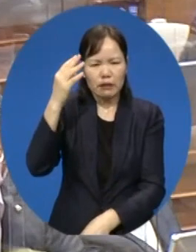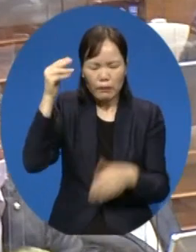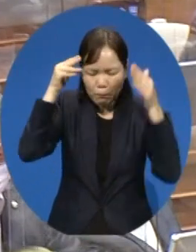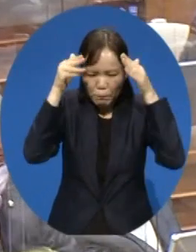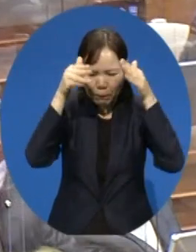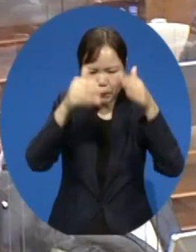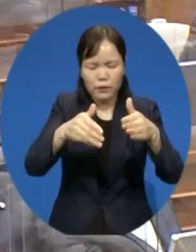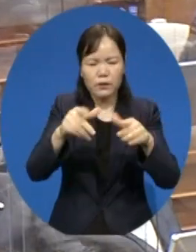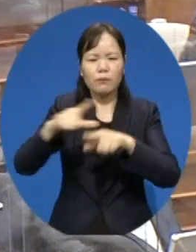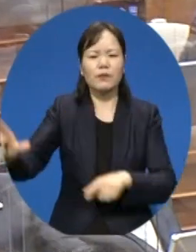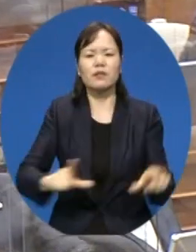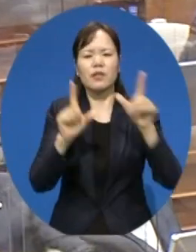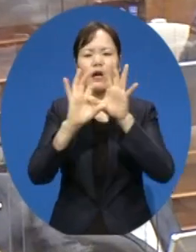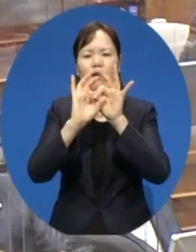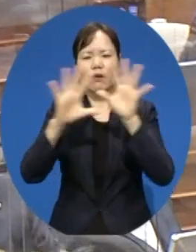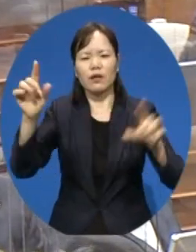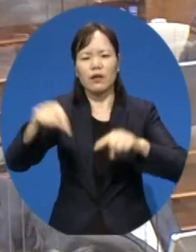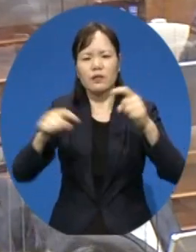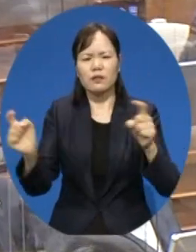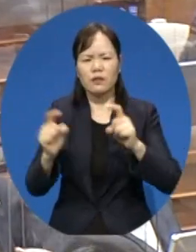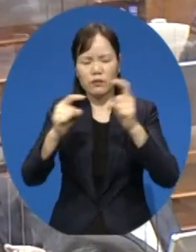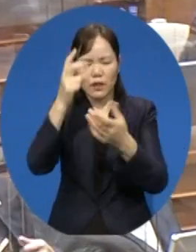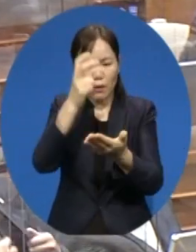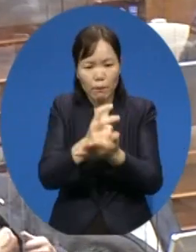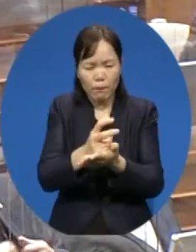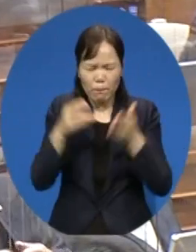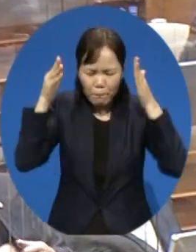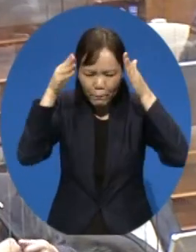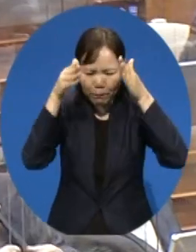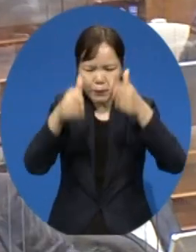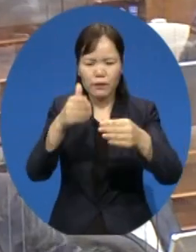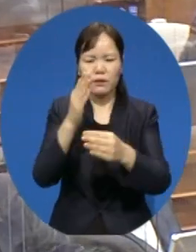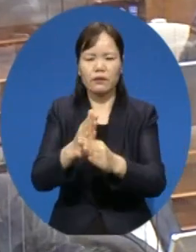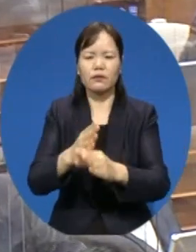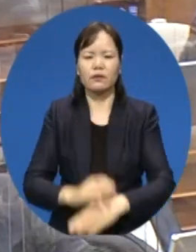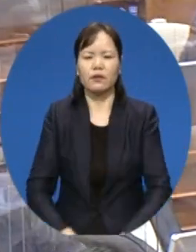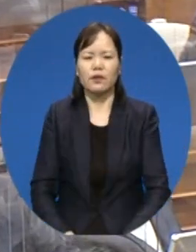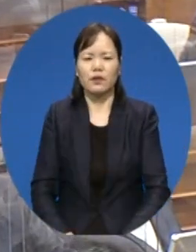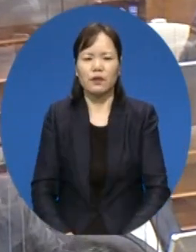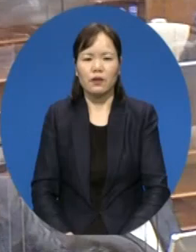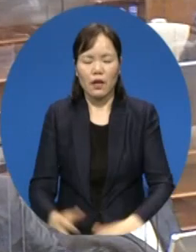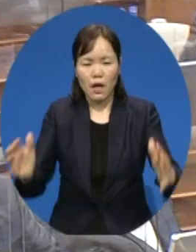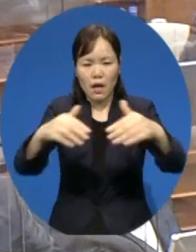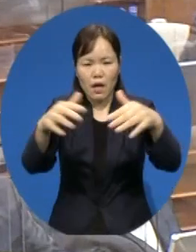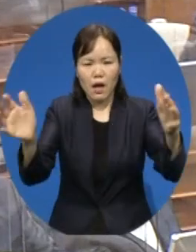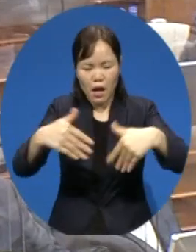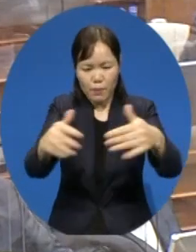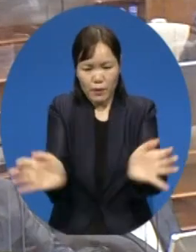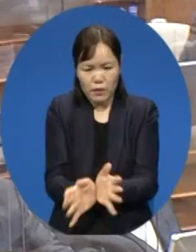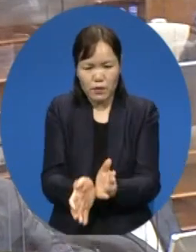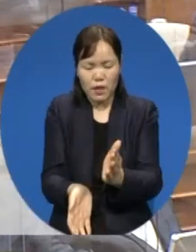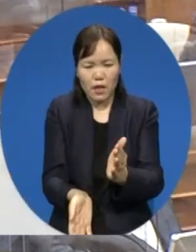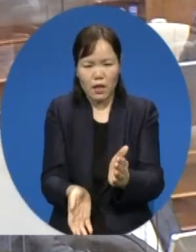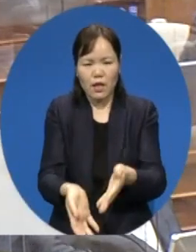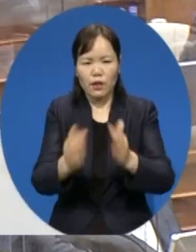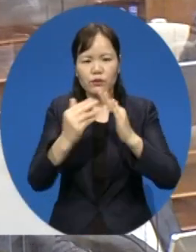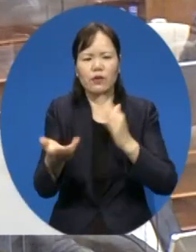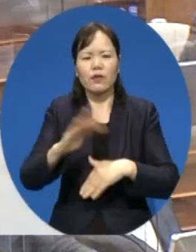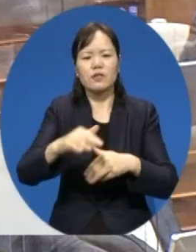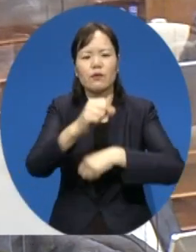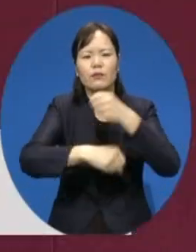민생과 관계없는 정쟁법안 여기에 매달리고 있습니다. 합의체 구성을 했습니다만 민주당 추천하신 인물 보니